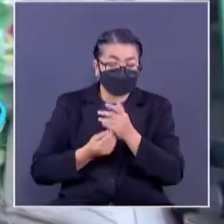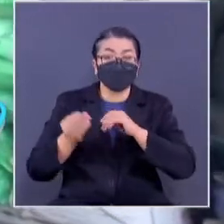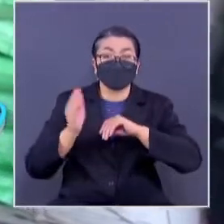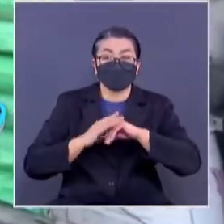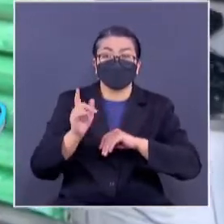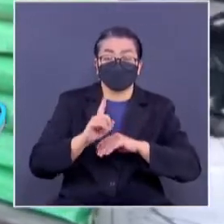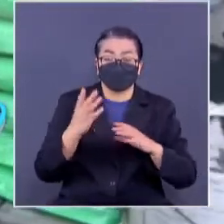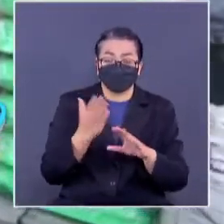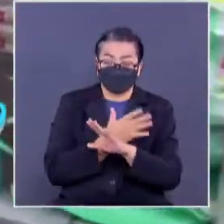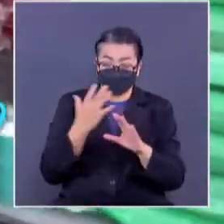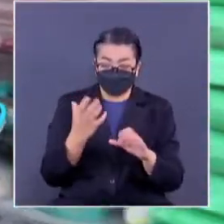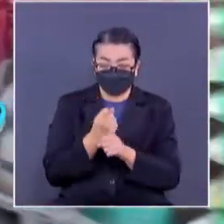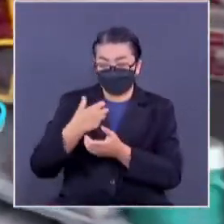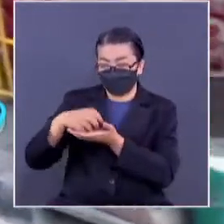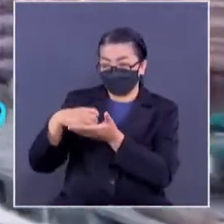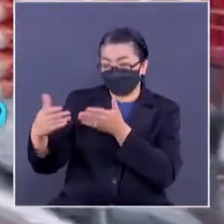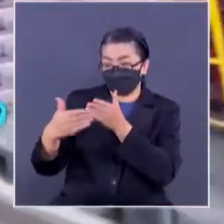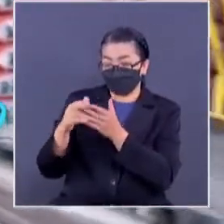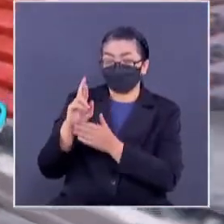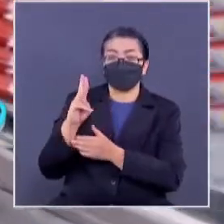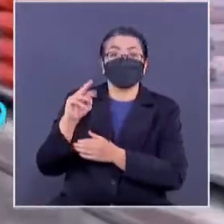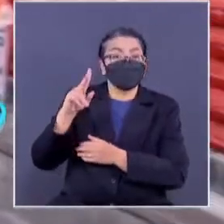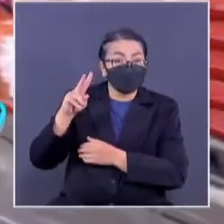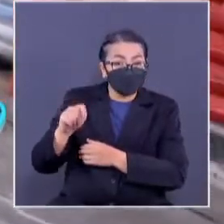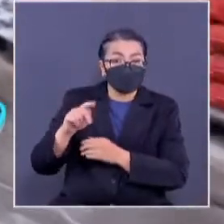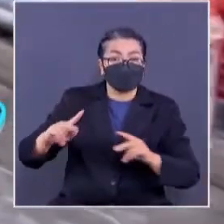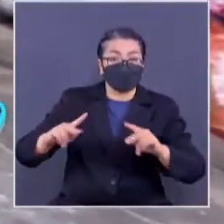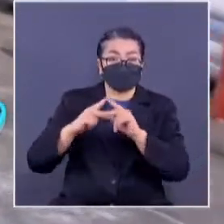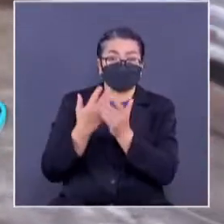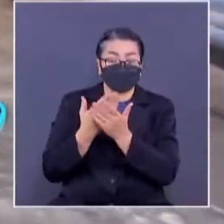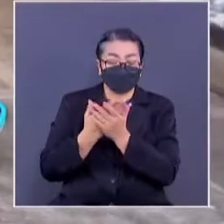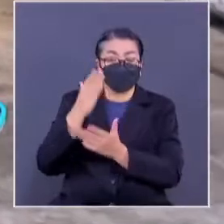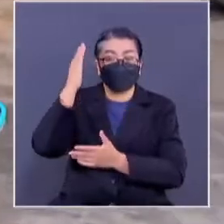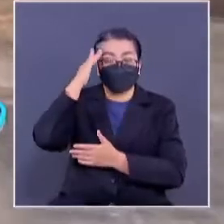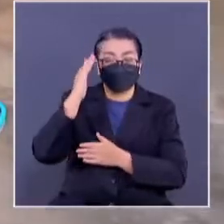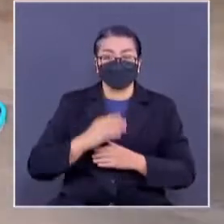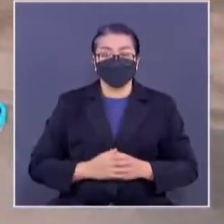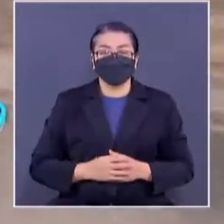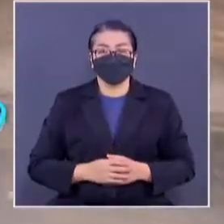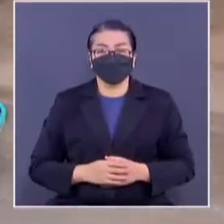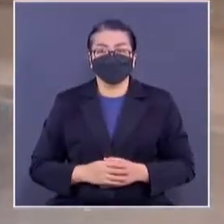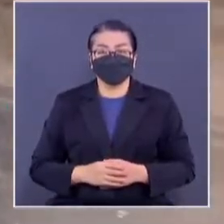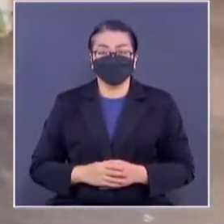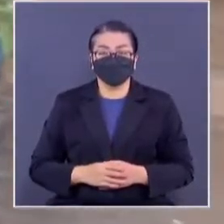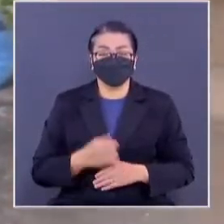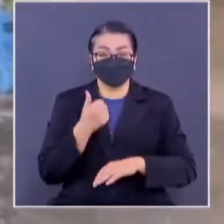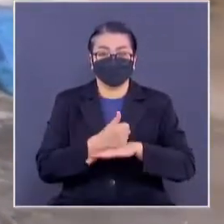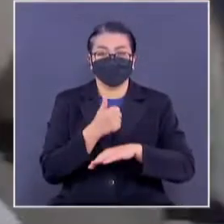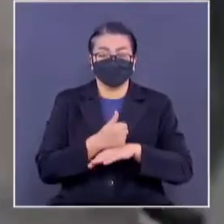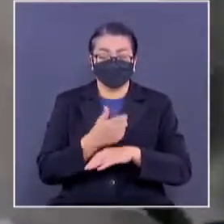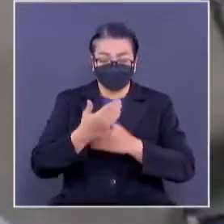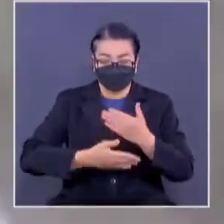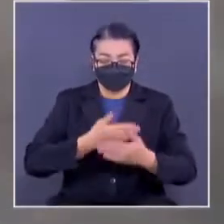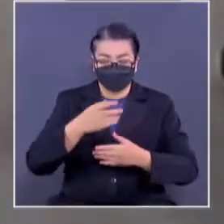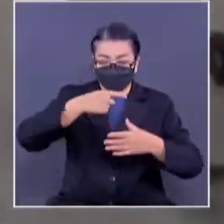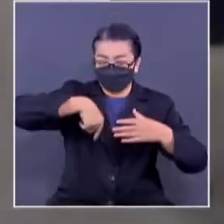ก่อนสรุปผลแล้วก็รายงานต่อรัฐมนตรีว่าการกระทรวงพาณิชย์ให้รับทราบต่อไปด้วยขณะที่อธิบดีกรมการค้าภ